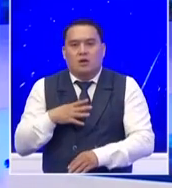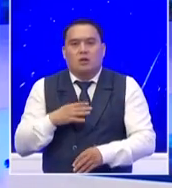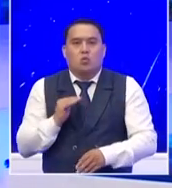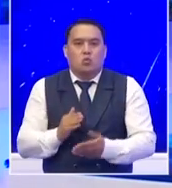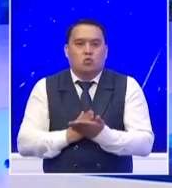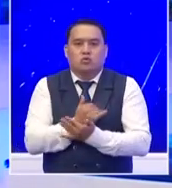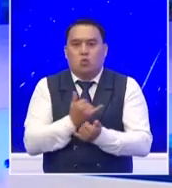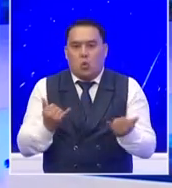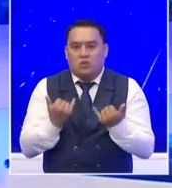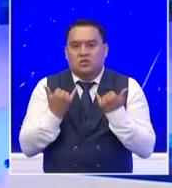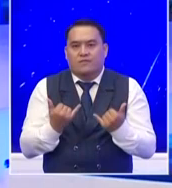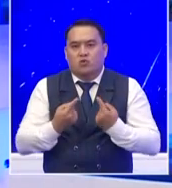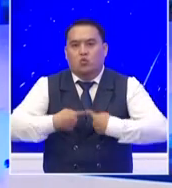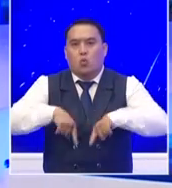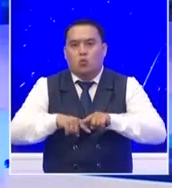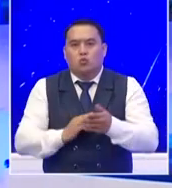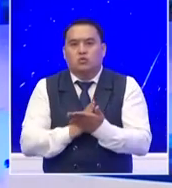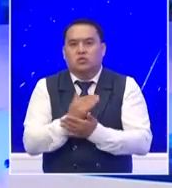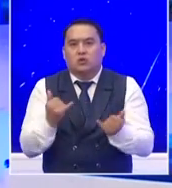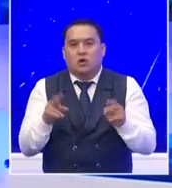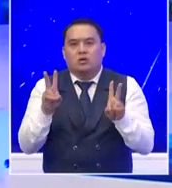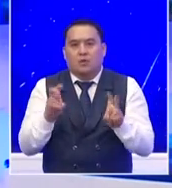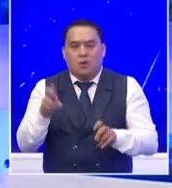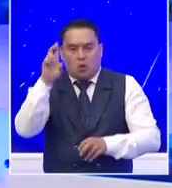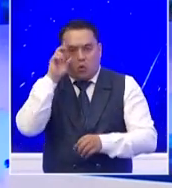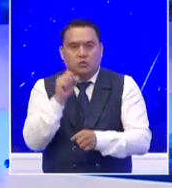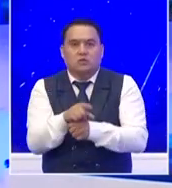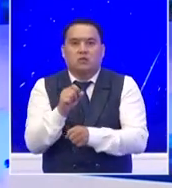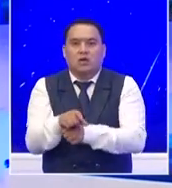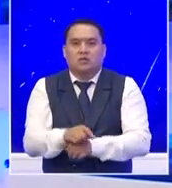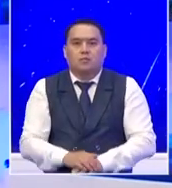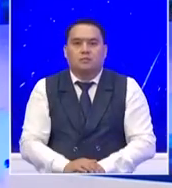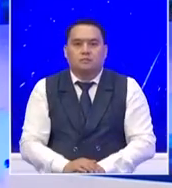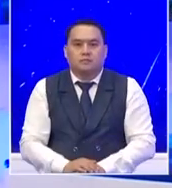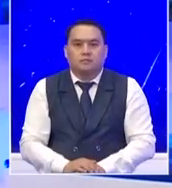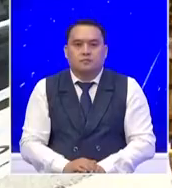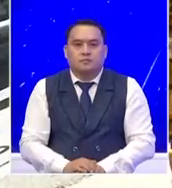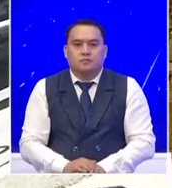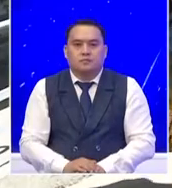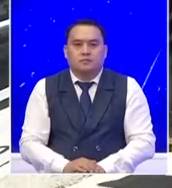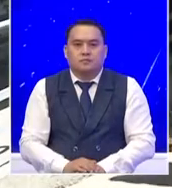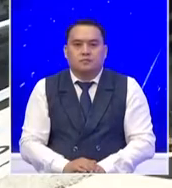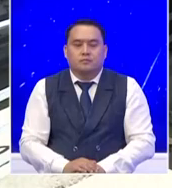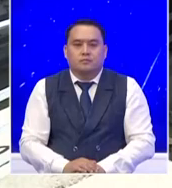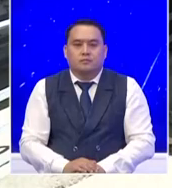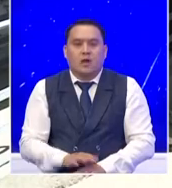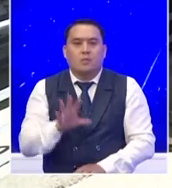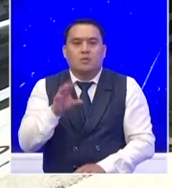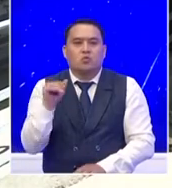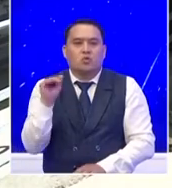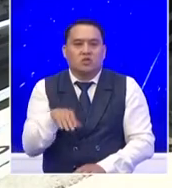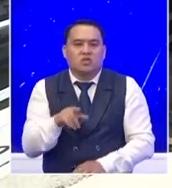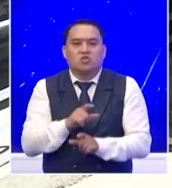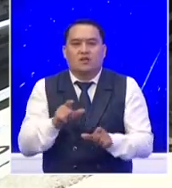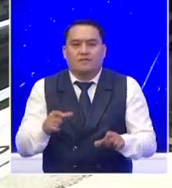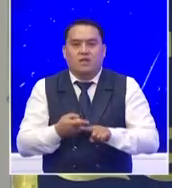коммерческие услуги. Сегодня учреждение оказывает услуги населению и в рамках государственного заказа. Около 500 тысяч